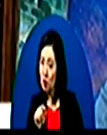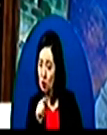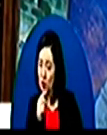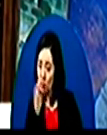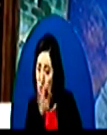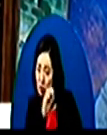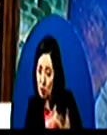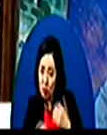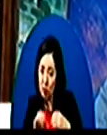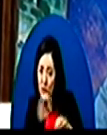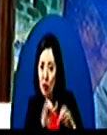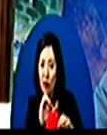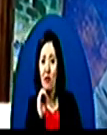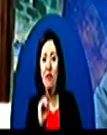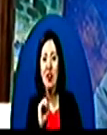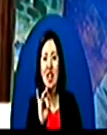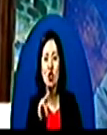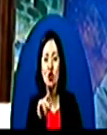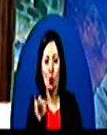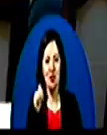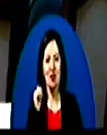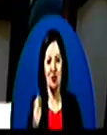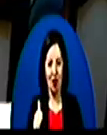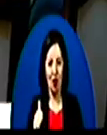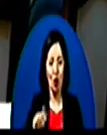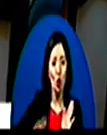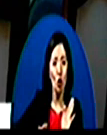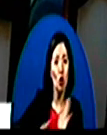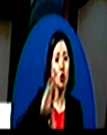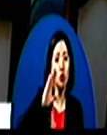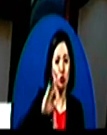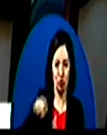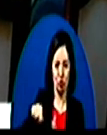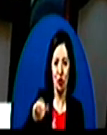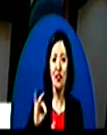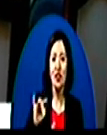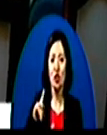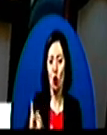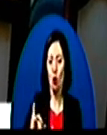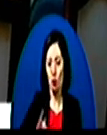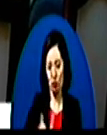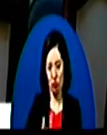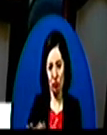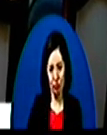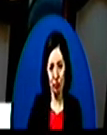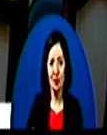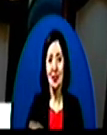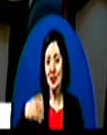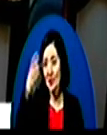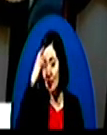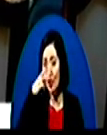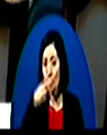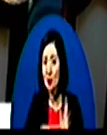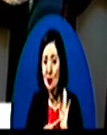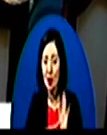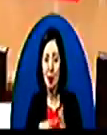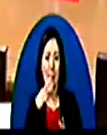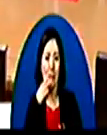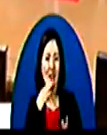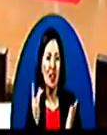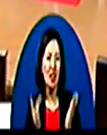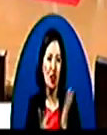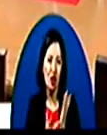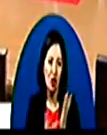маш сайн философи байхгүй. Энэ бол өөрөө хөгжлийн философи байгаа. Засгийн газрын мэдээллээс үзвэл мэдээллийн технологи,